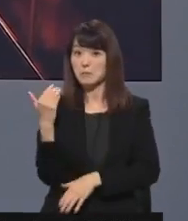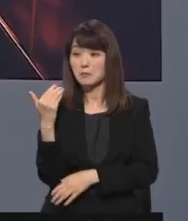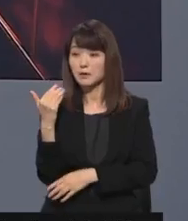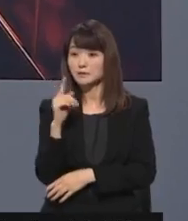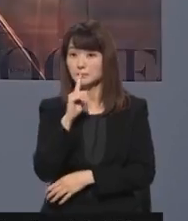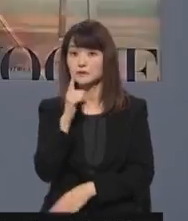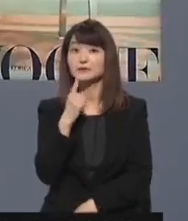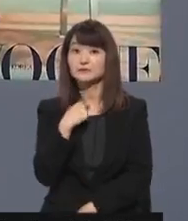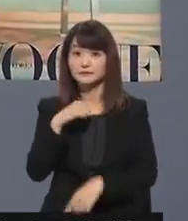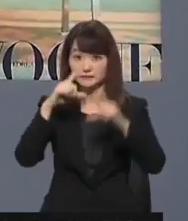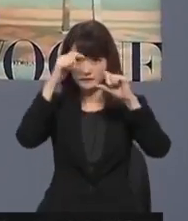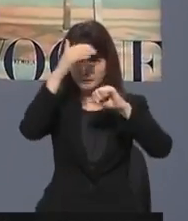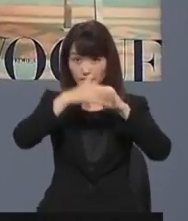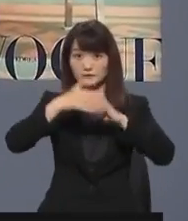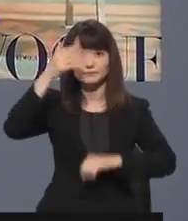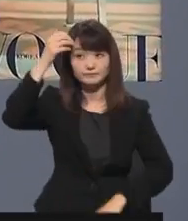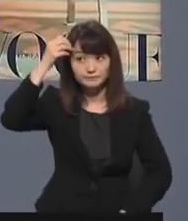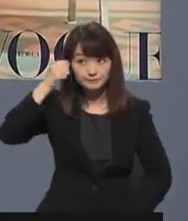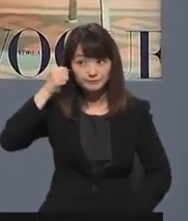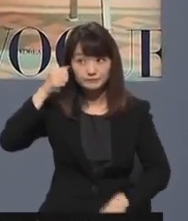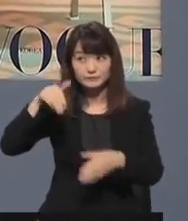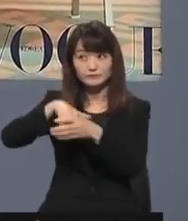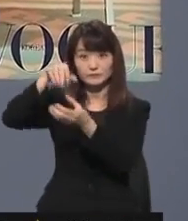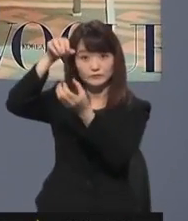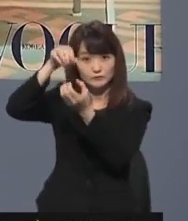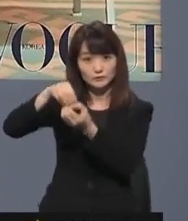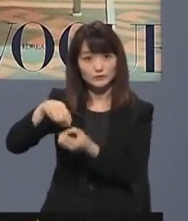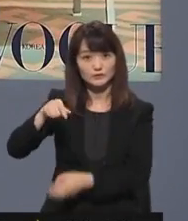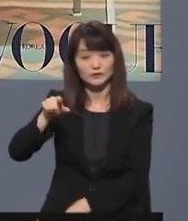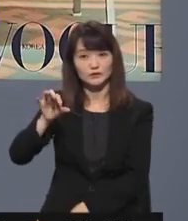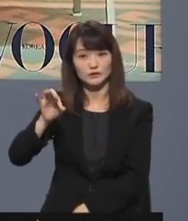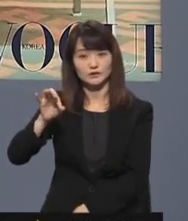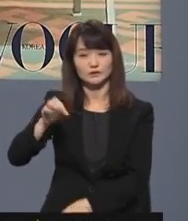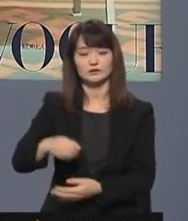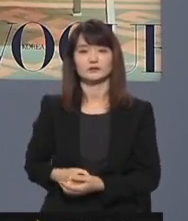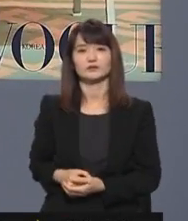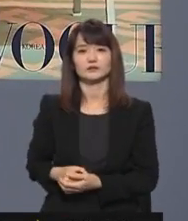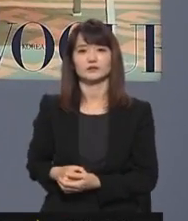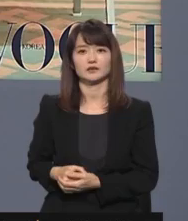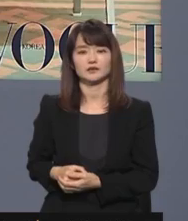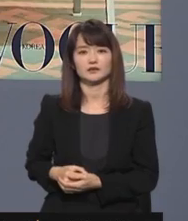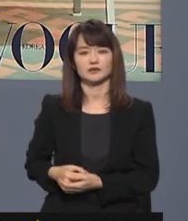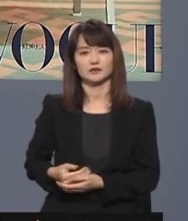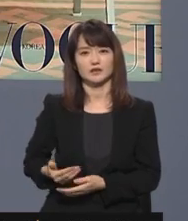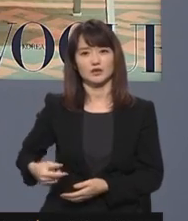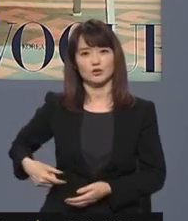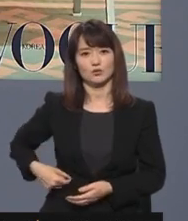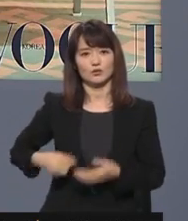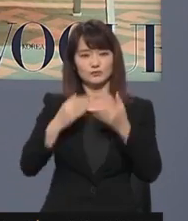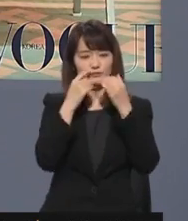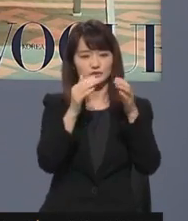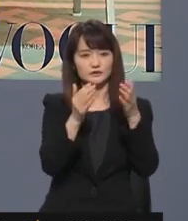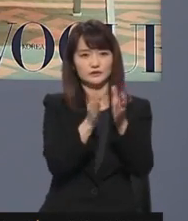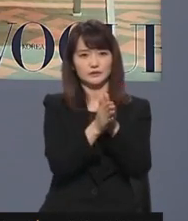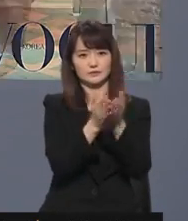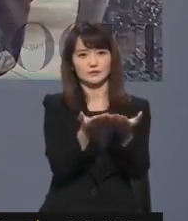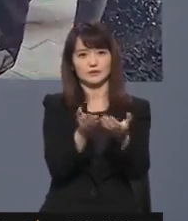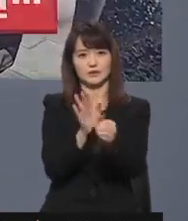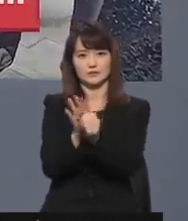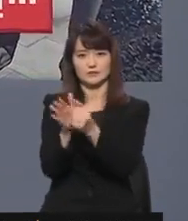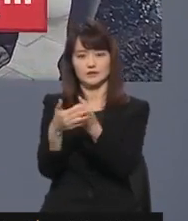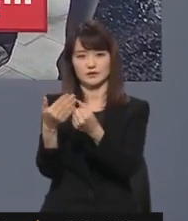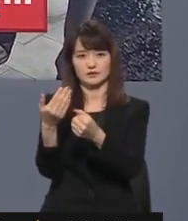사진들 기억하실 겁니다 문화재청이 한 패션 잡지 와 협업해 서 청와대 안에서 촬영한 화보 사진들이 인데요